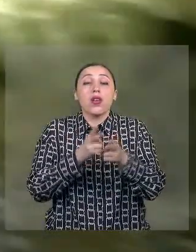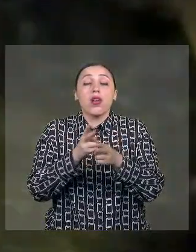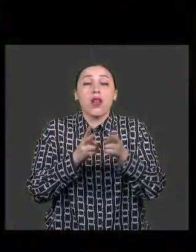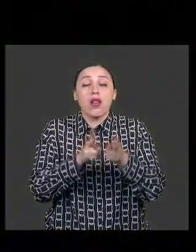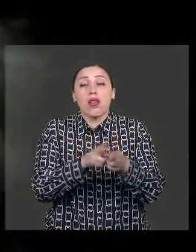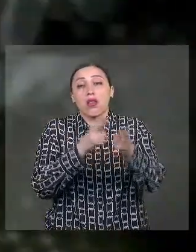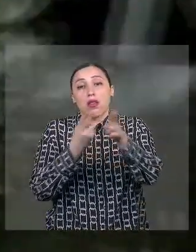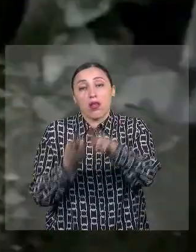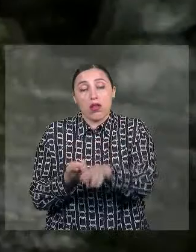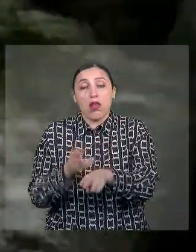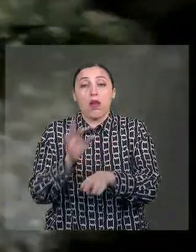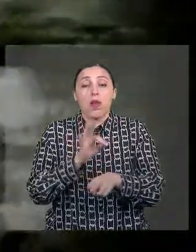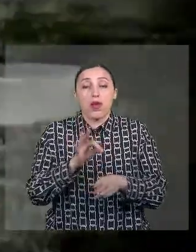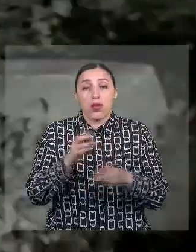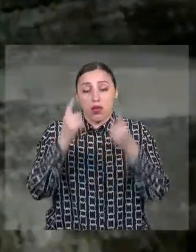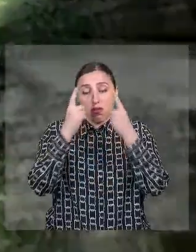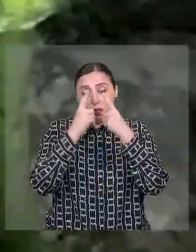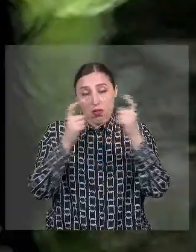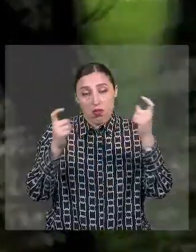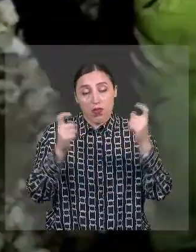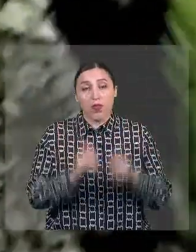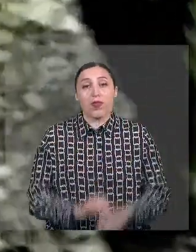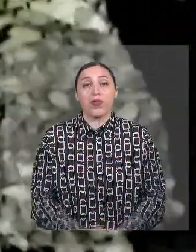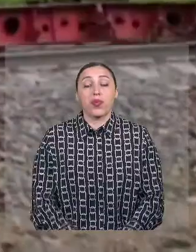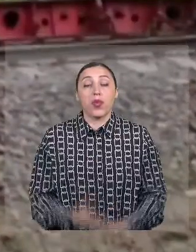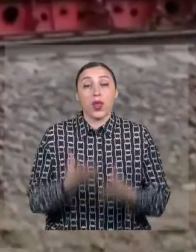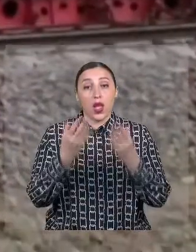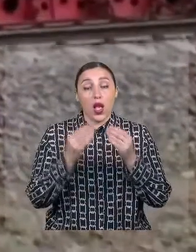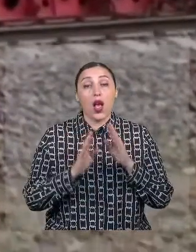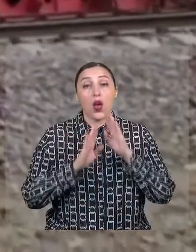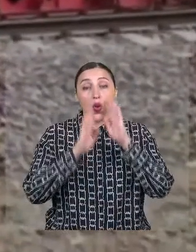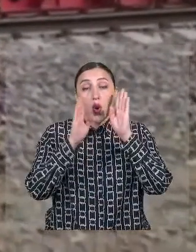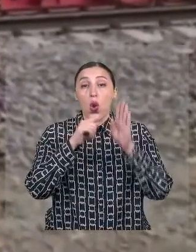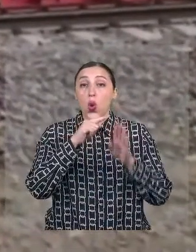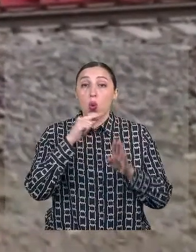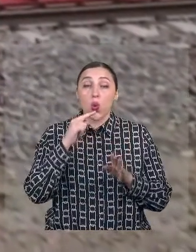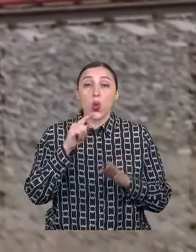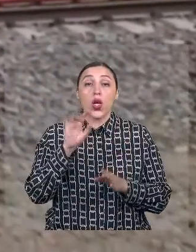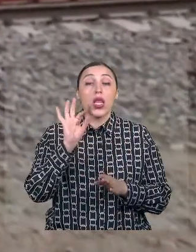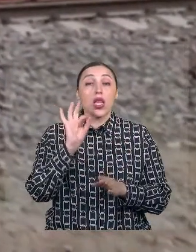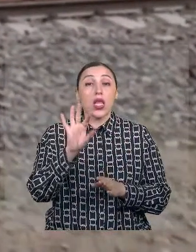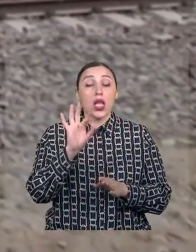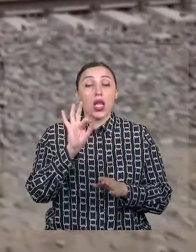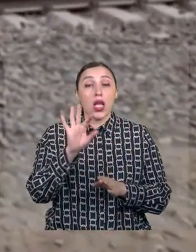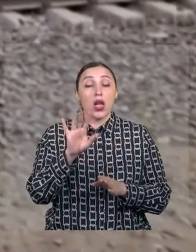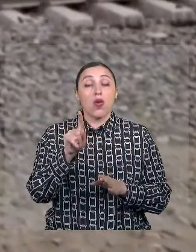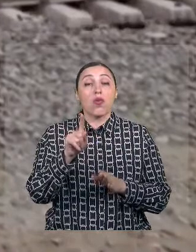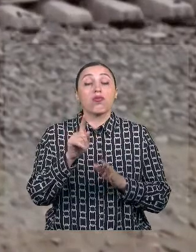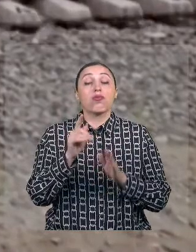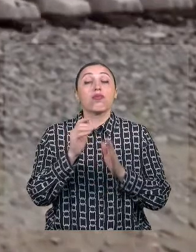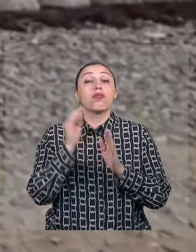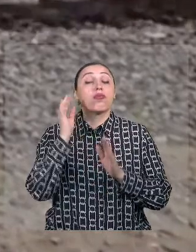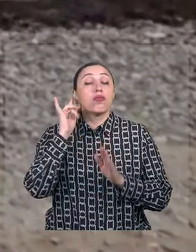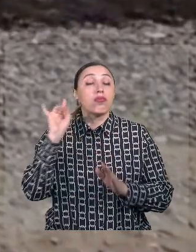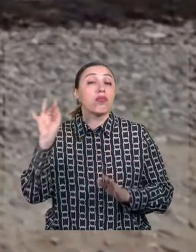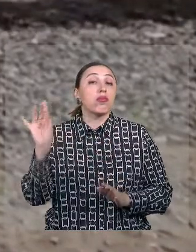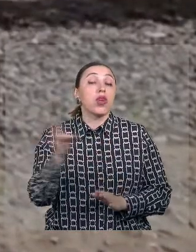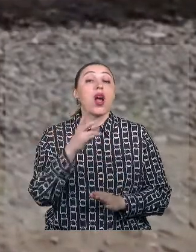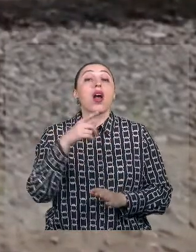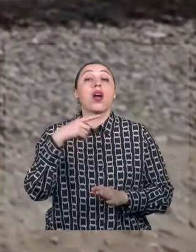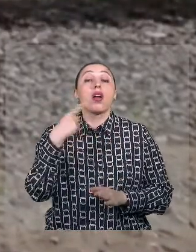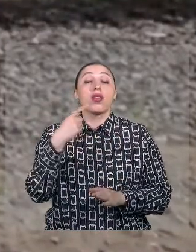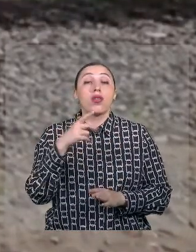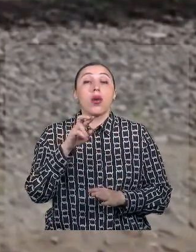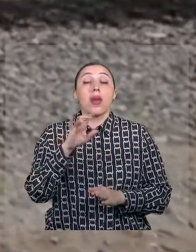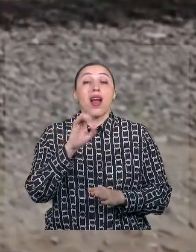եկել ռելսերից, հայտնում են շրջանի իշխանությունները։ Այսօր առավոտյանելով ռուսական տելեգրամալիքների փոխանցման պանոթաչու թրչող սարկը հարվածել